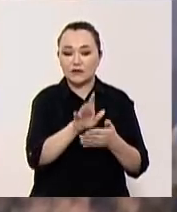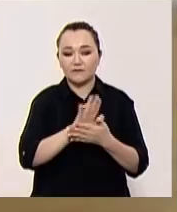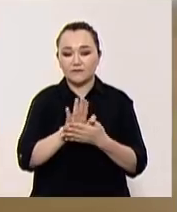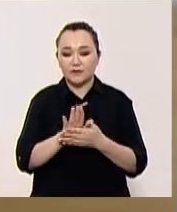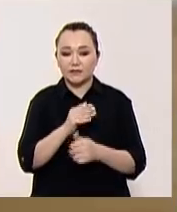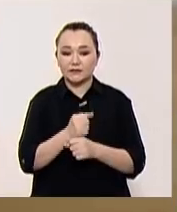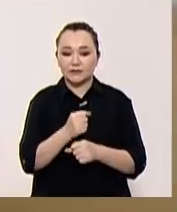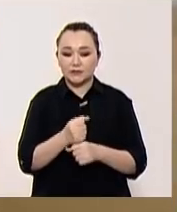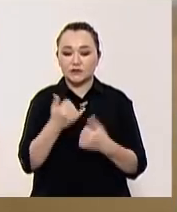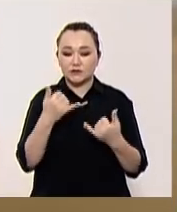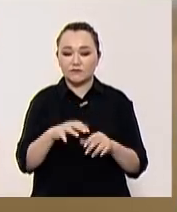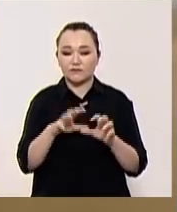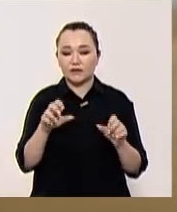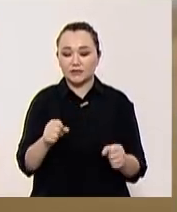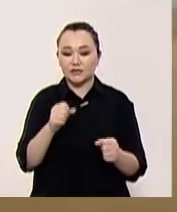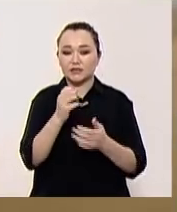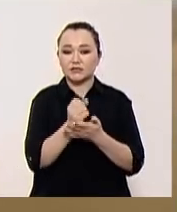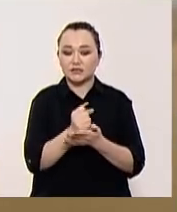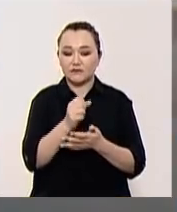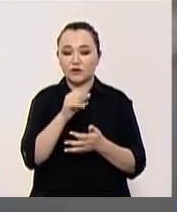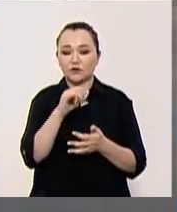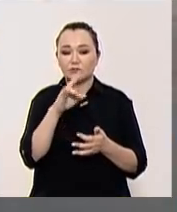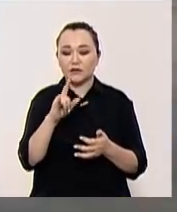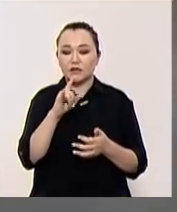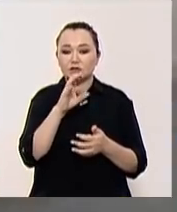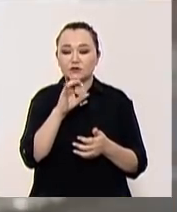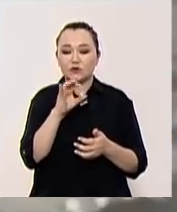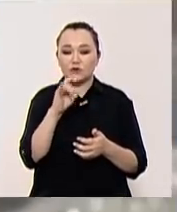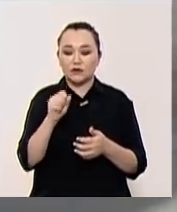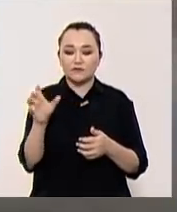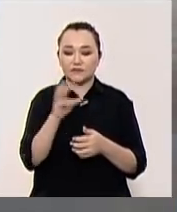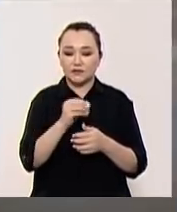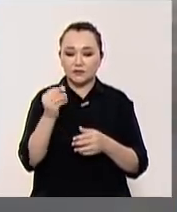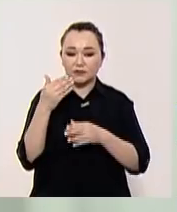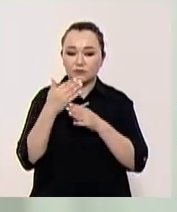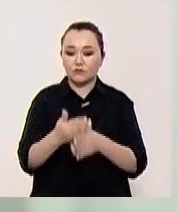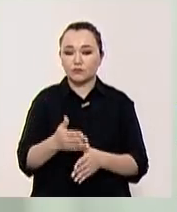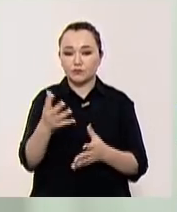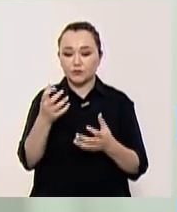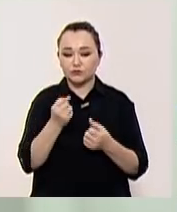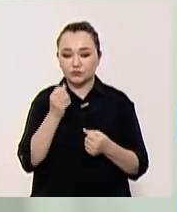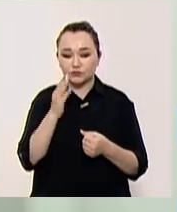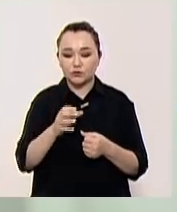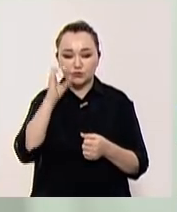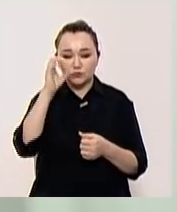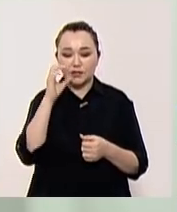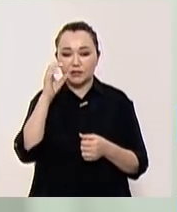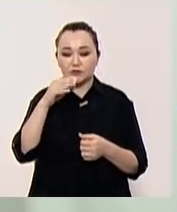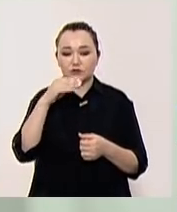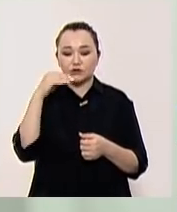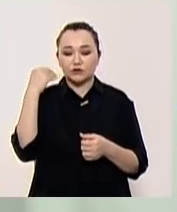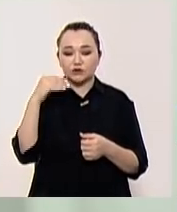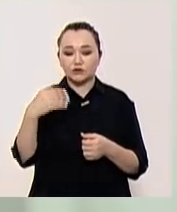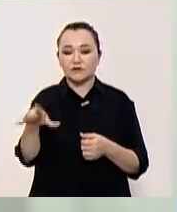тазалап жатыр. Үкіметтің резервінен ұңғымалар мен сорғыларды алуға қосымша қаражат бөлінеді. Өзбек және тәжік